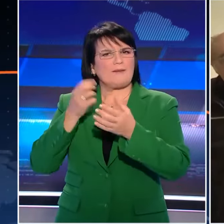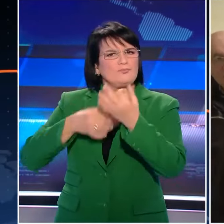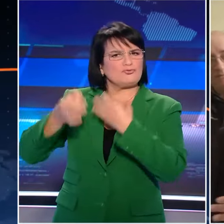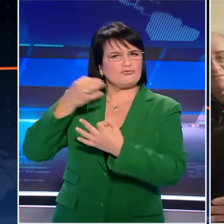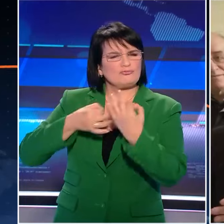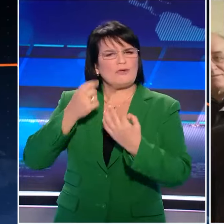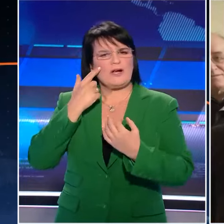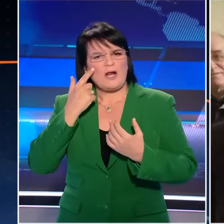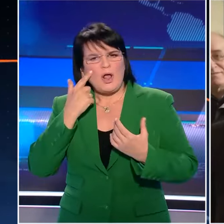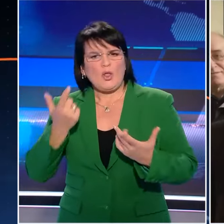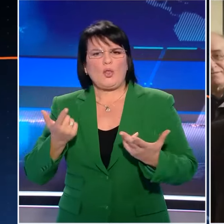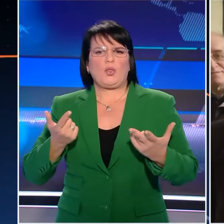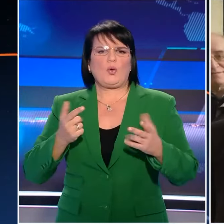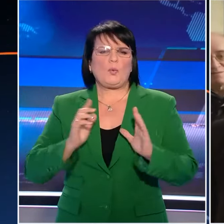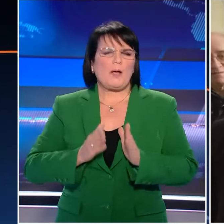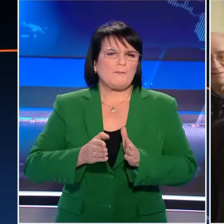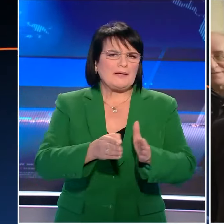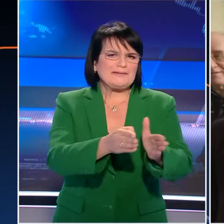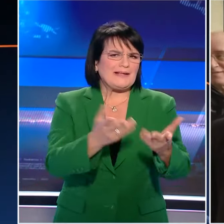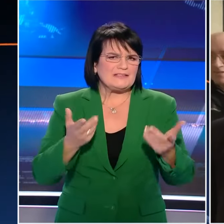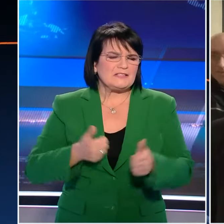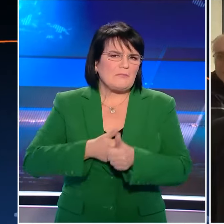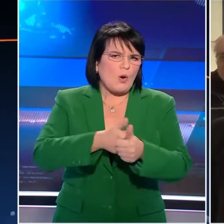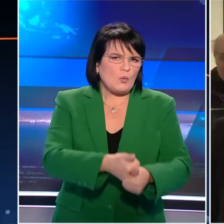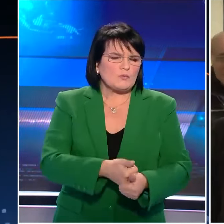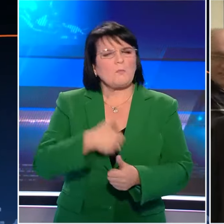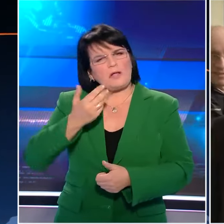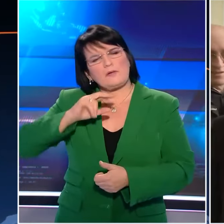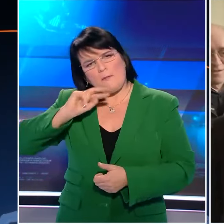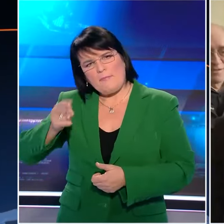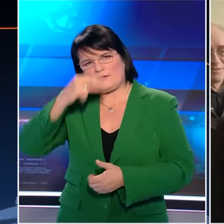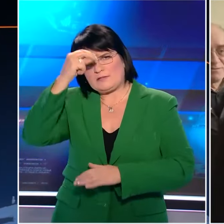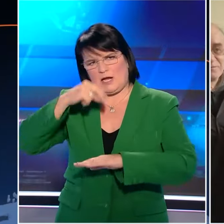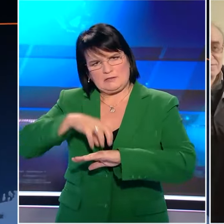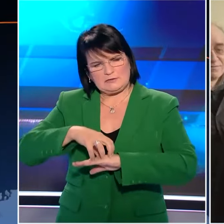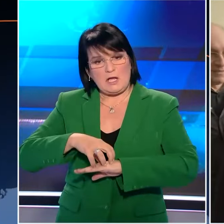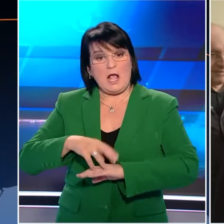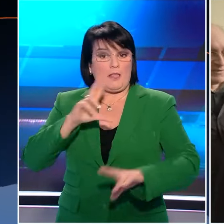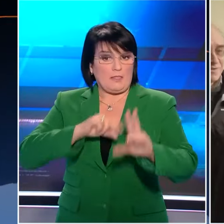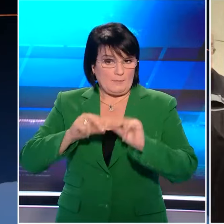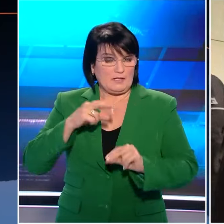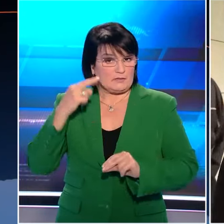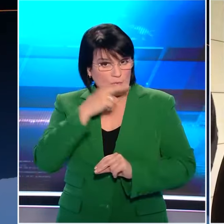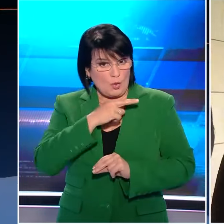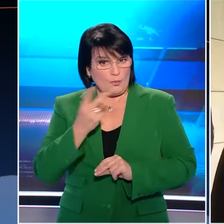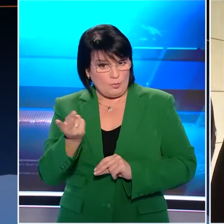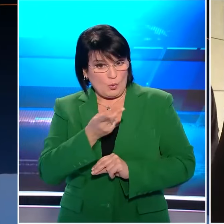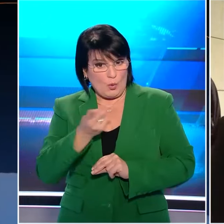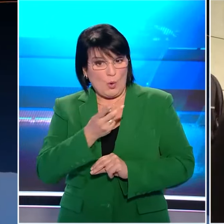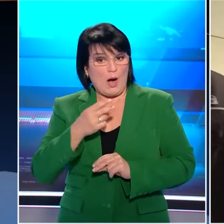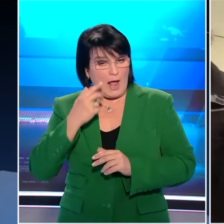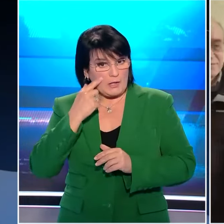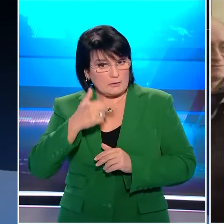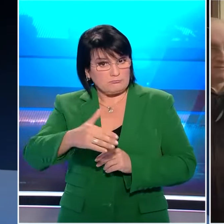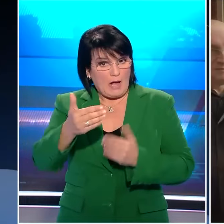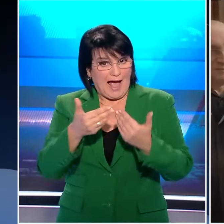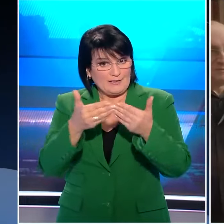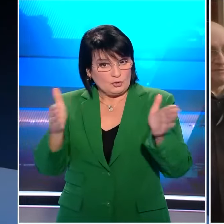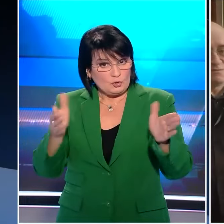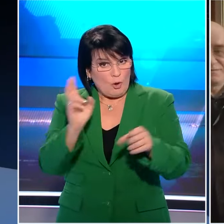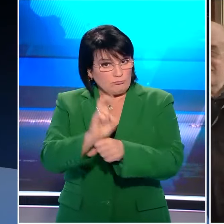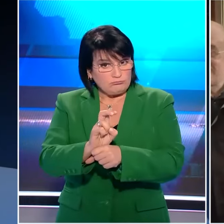ποια είναι η γραμμή η οποία θα ακολουθηθεί και θα πάρουμε και εμείς μετά θέση. Αναμένετε να συζητήσετε με τον Πρωθυπουργό, υπάρχει κάτι? Όλα